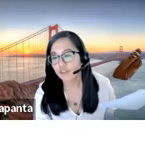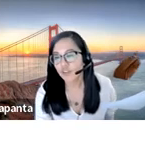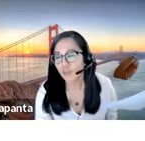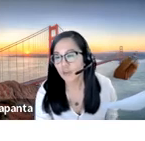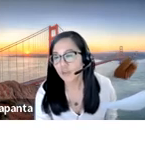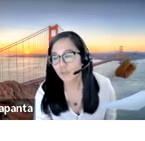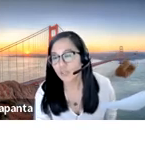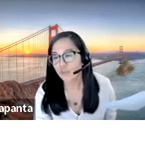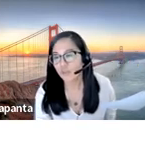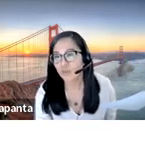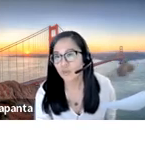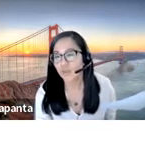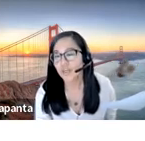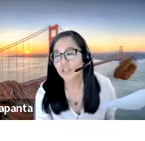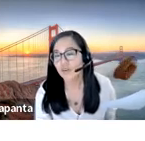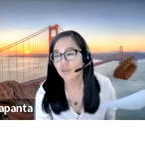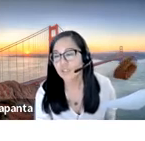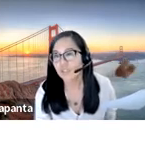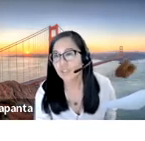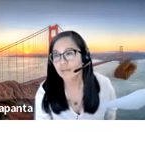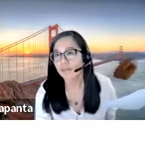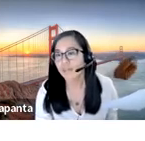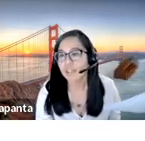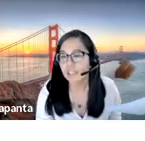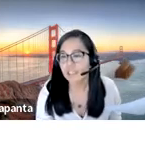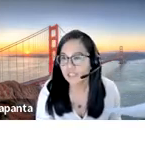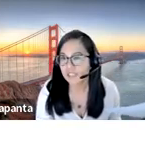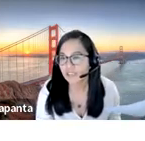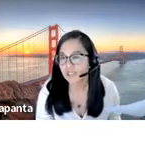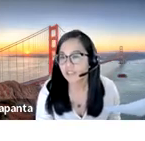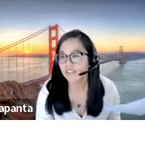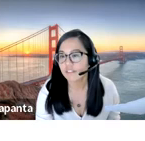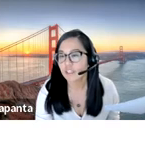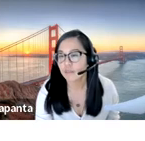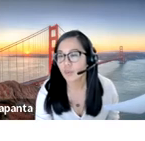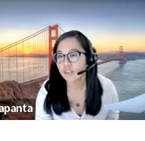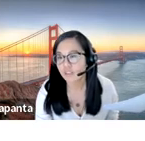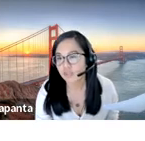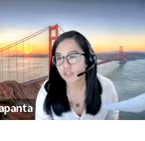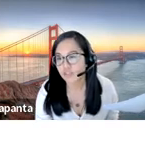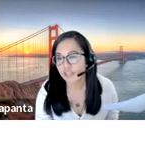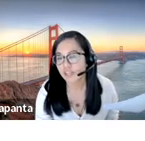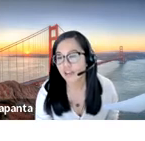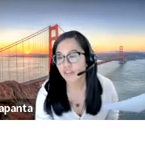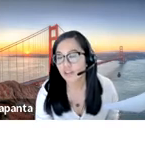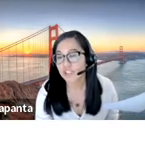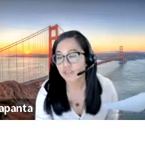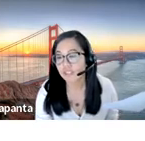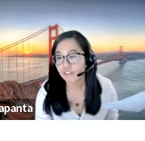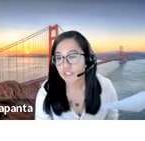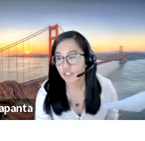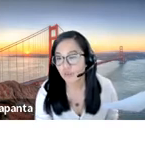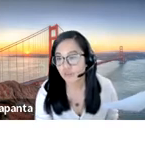if you follow it all the way through, there is a list of one stop centers that have